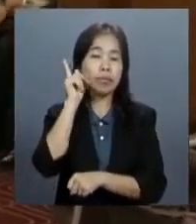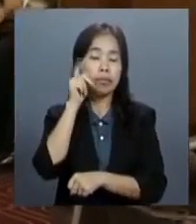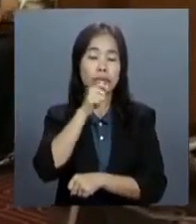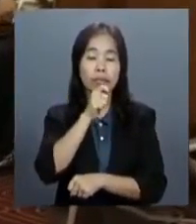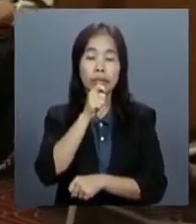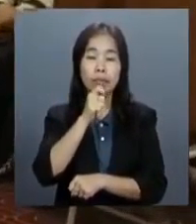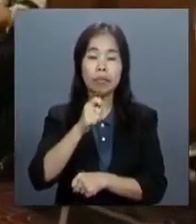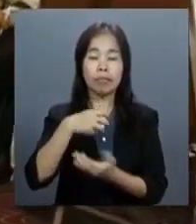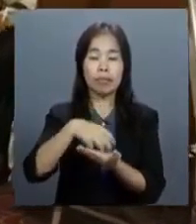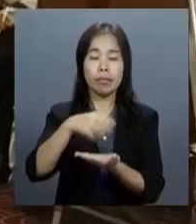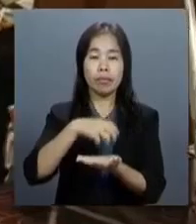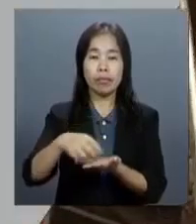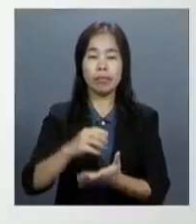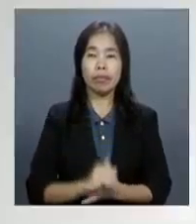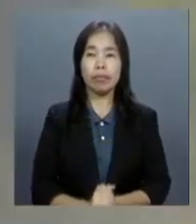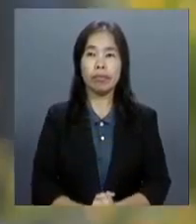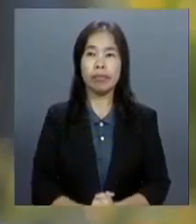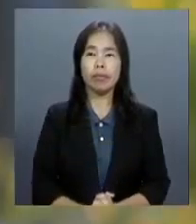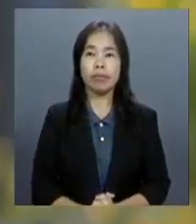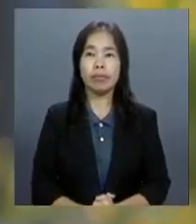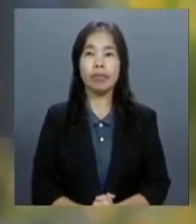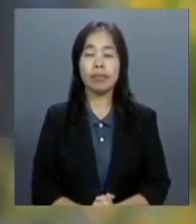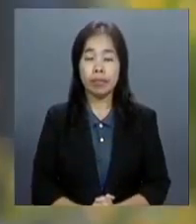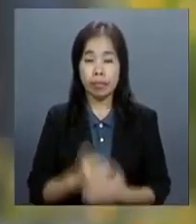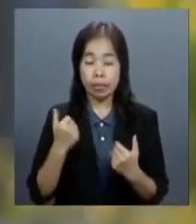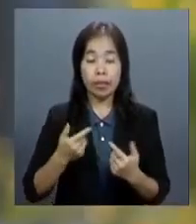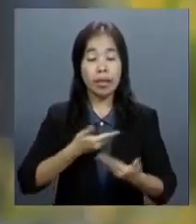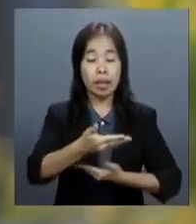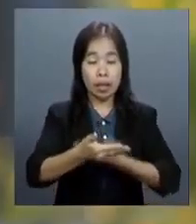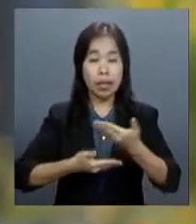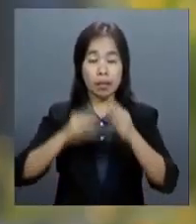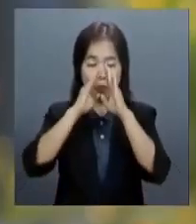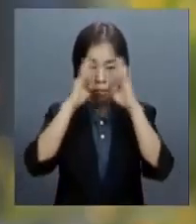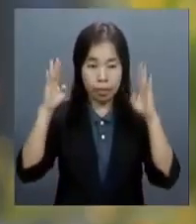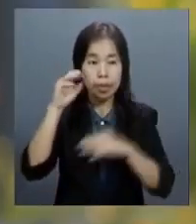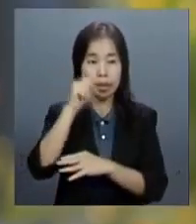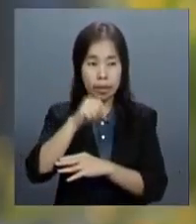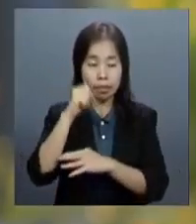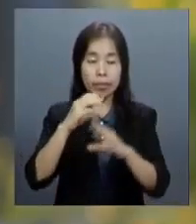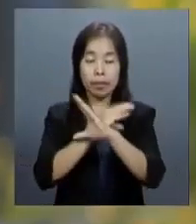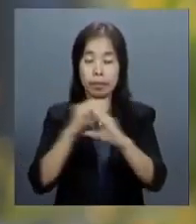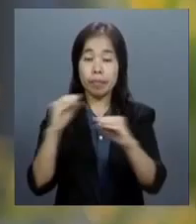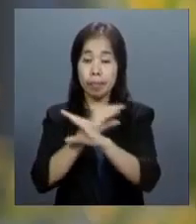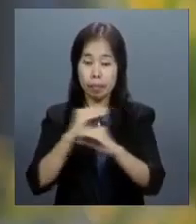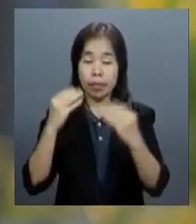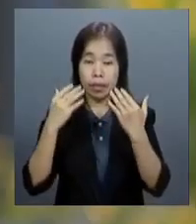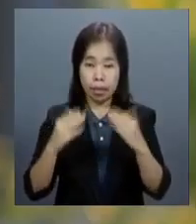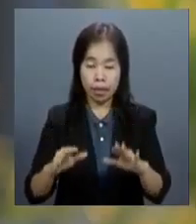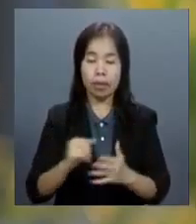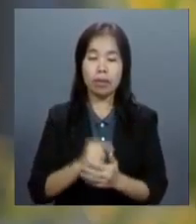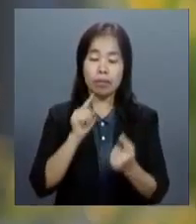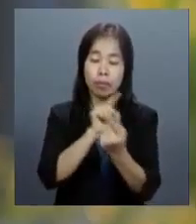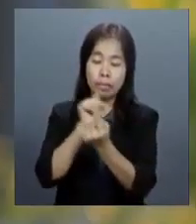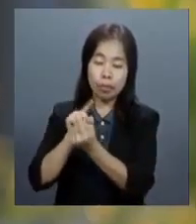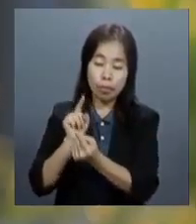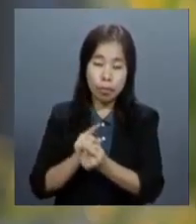าฬสินธุ์รายงาน ไม่เพียงแลกเปลี่ยนความรู้ประสบการณ์ของแต่ละพื้นที่เท่านั้นค่ะแต่การพบเจอกันของ